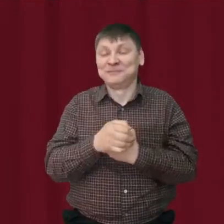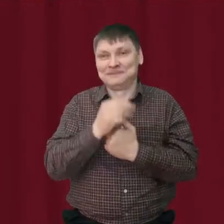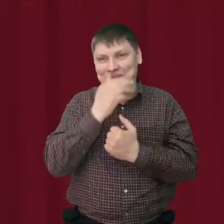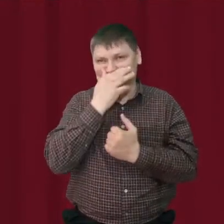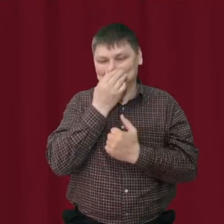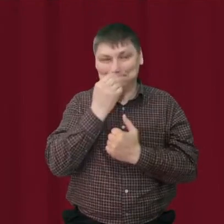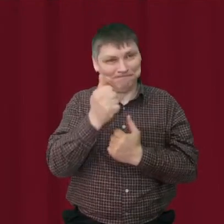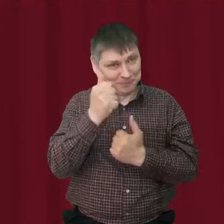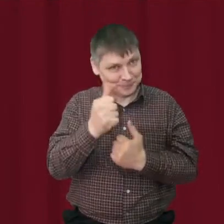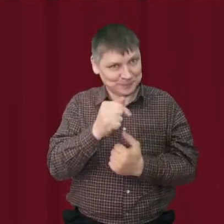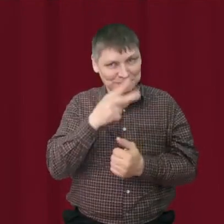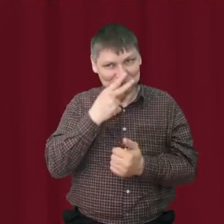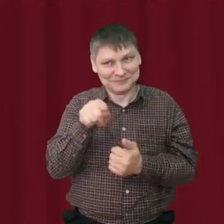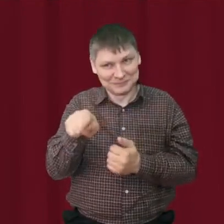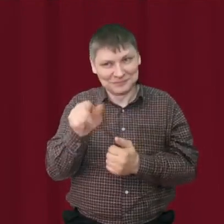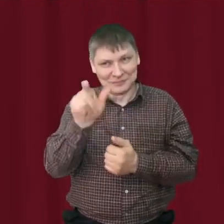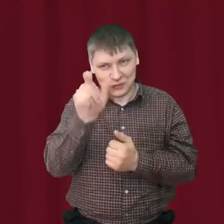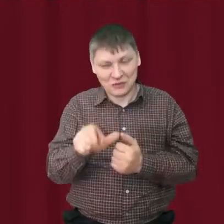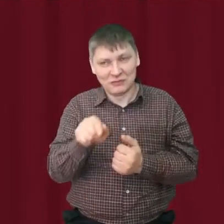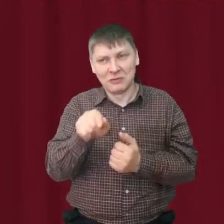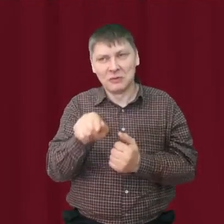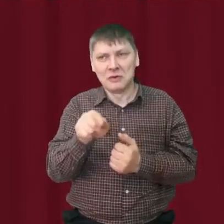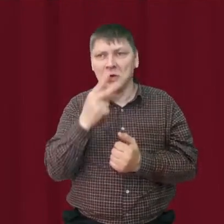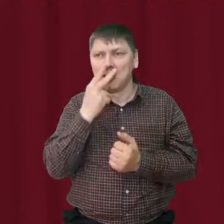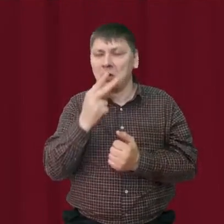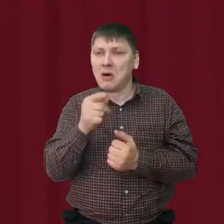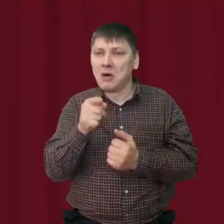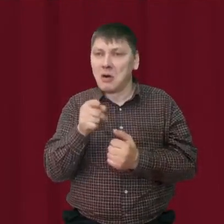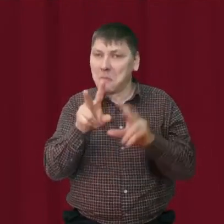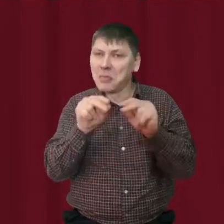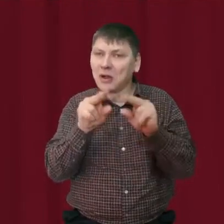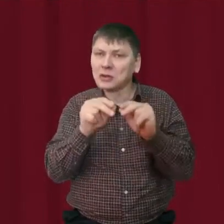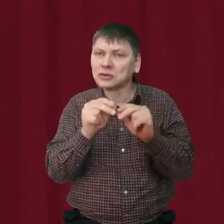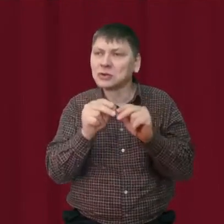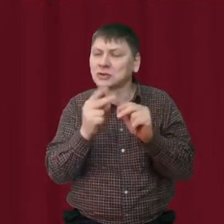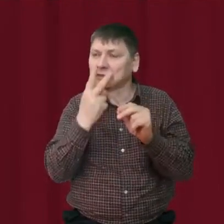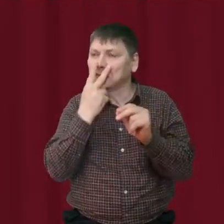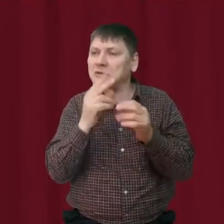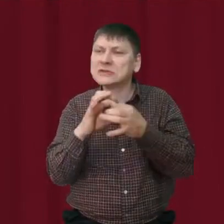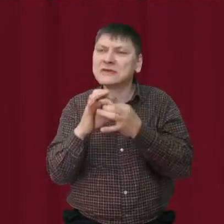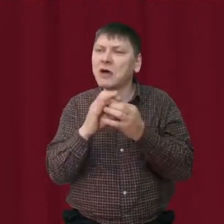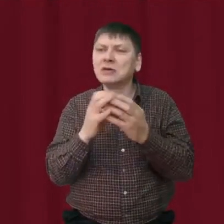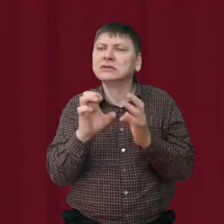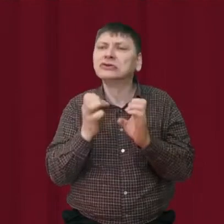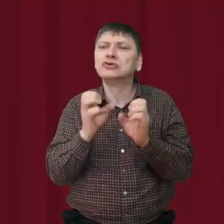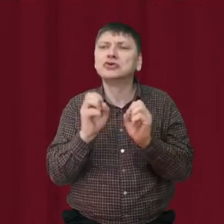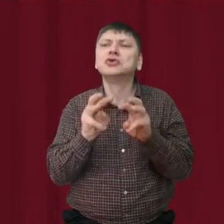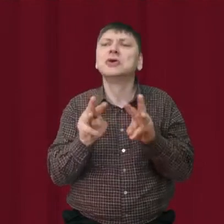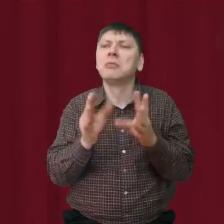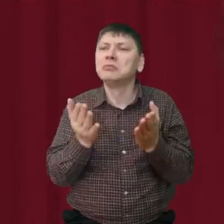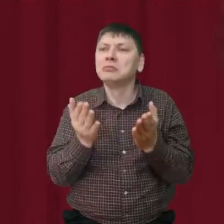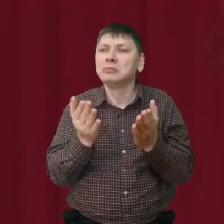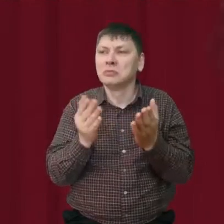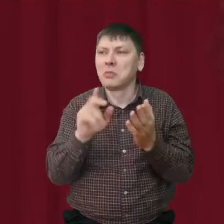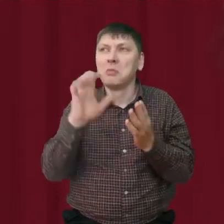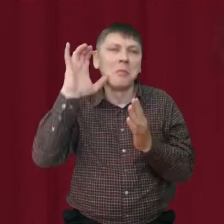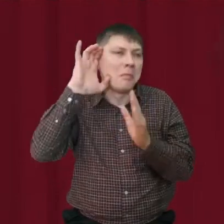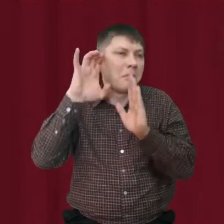– напрямую связано с послушанием Господу, с пребыванием там, где Господь